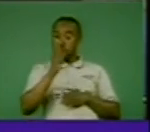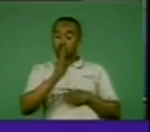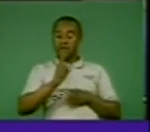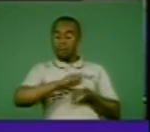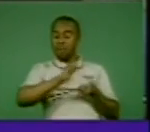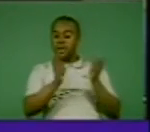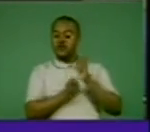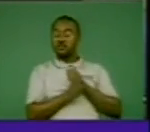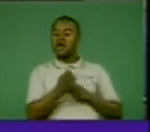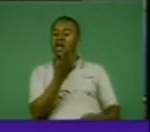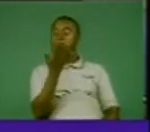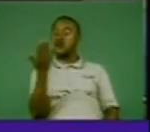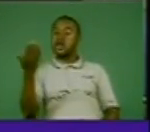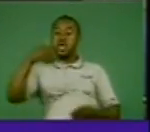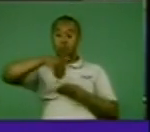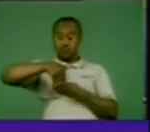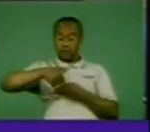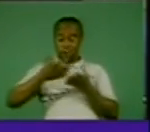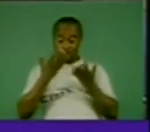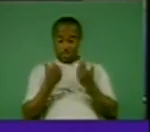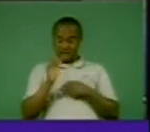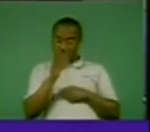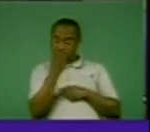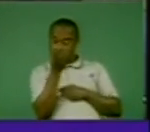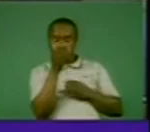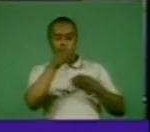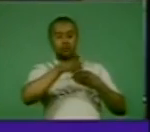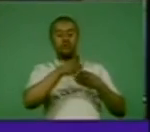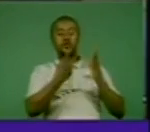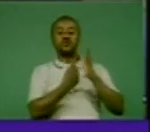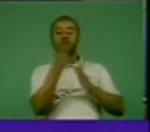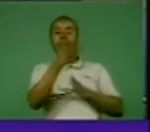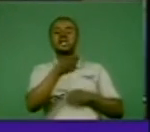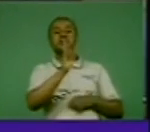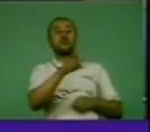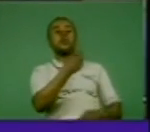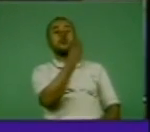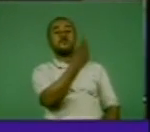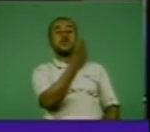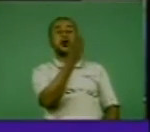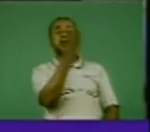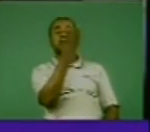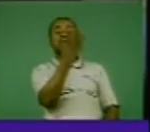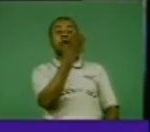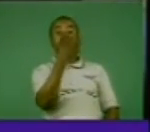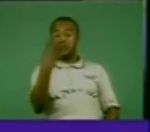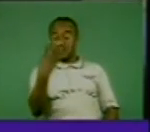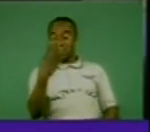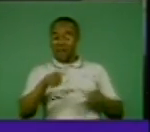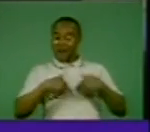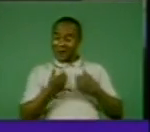idadi ya wajumbe kutoka upande wa Zanzibar. Baada ya kusema hayo, naomba niende katika